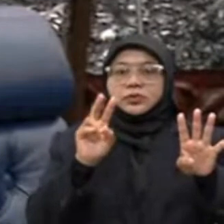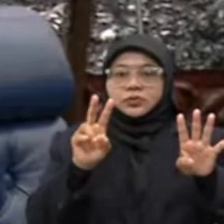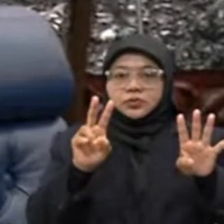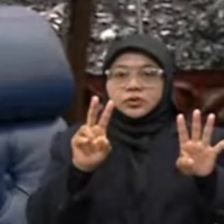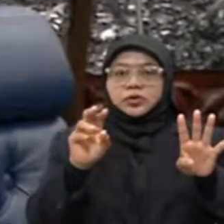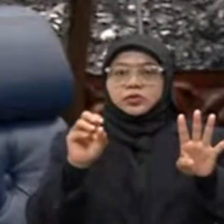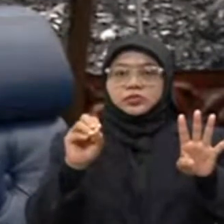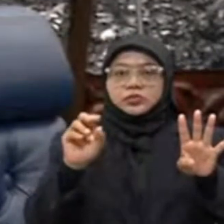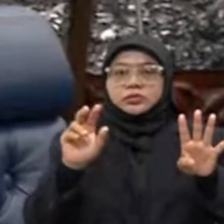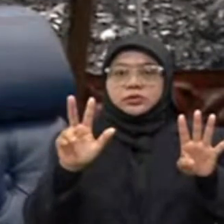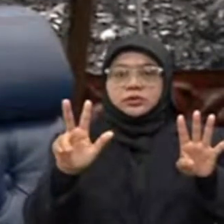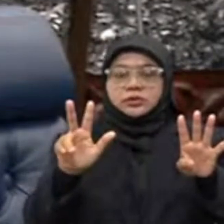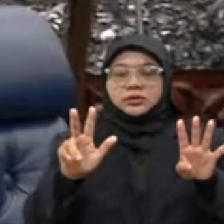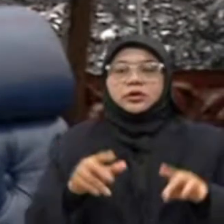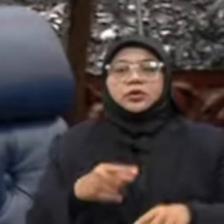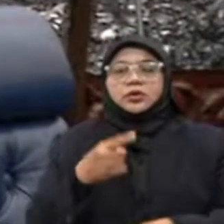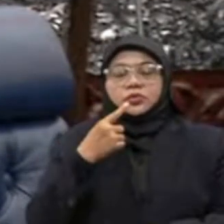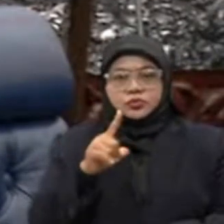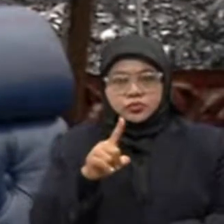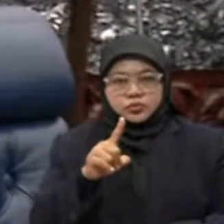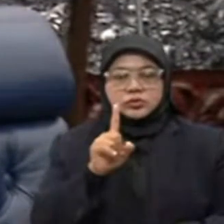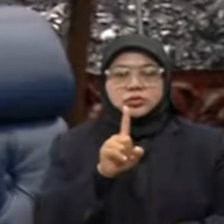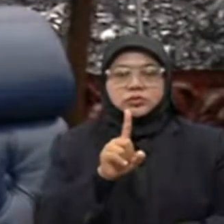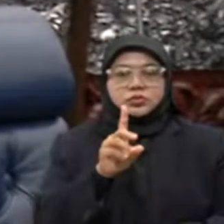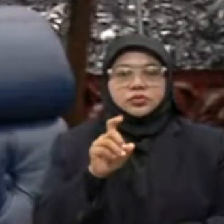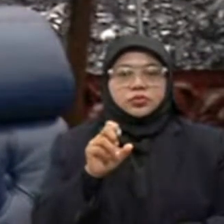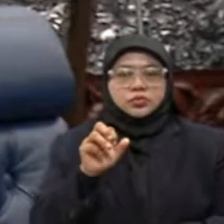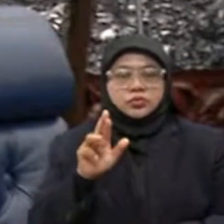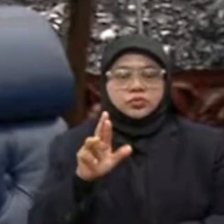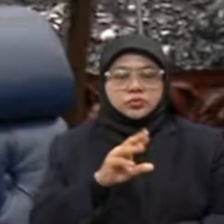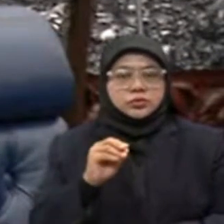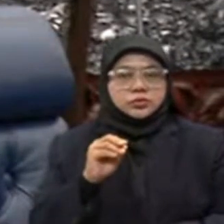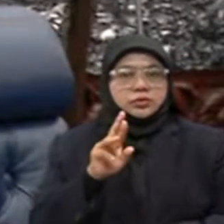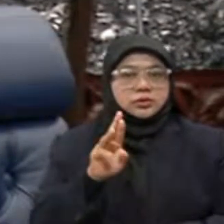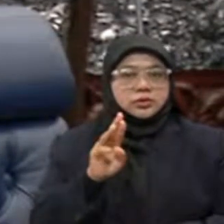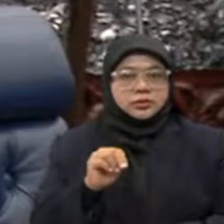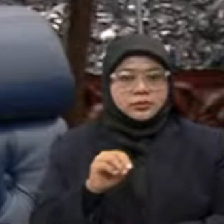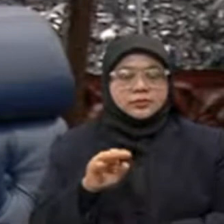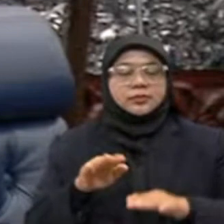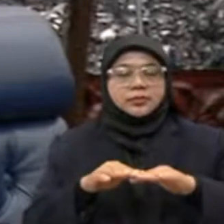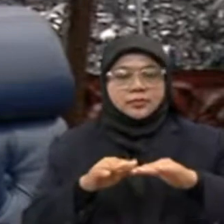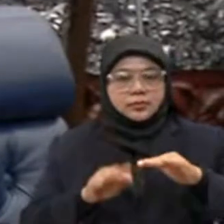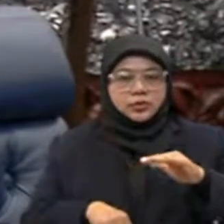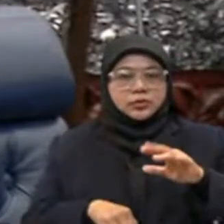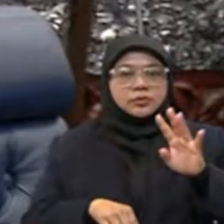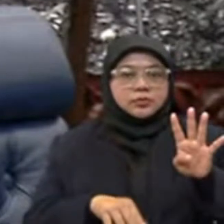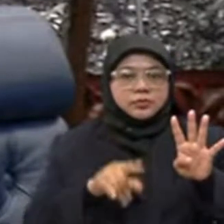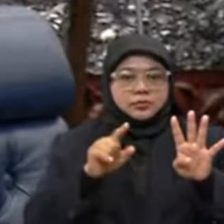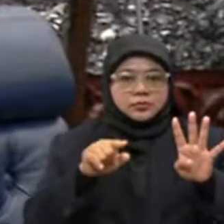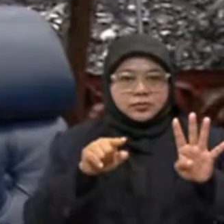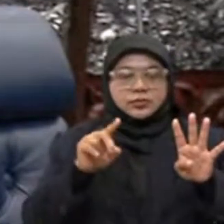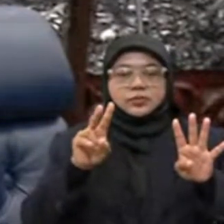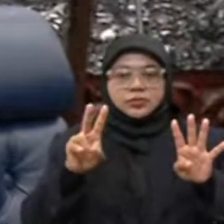203 bagi setiap dollar Ringgit terus berada pada di bawah 40